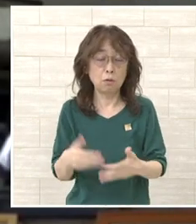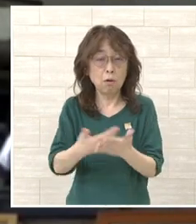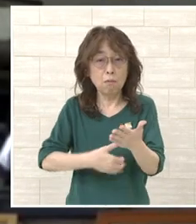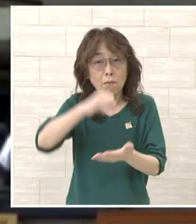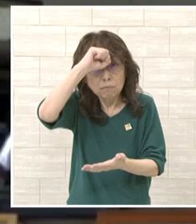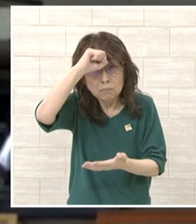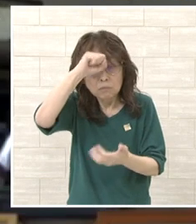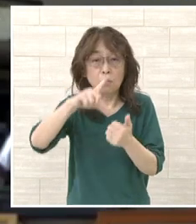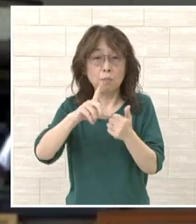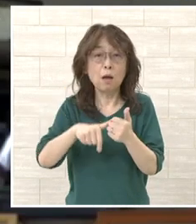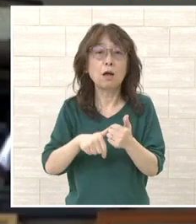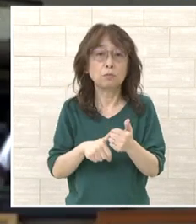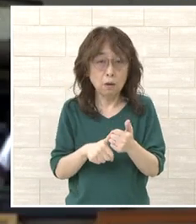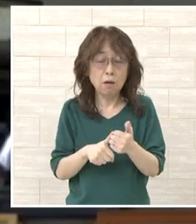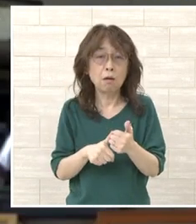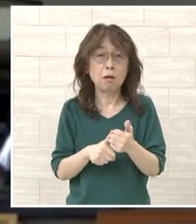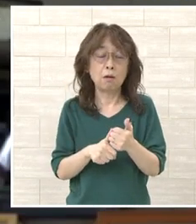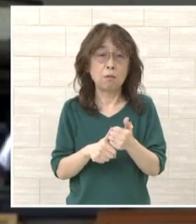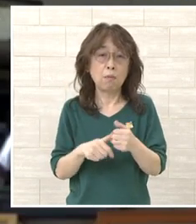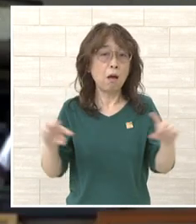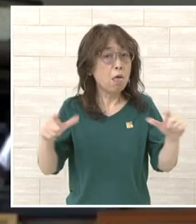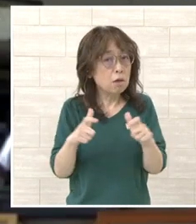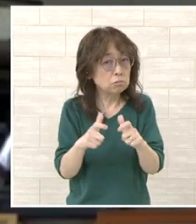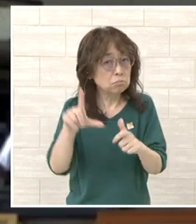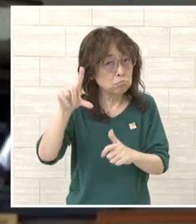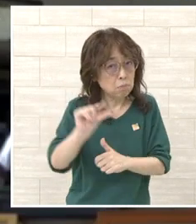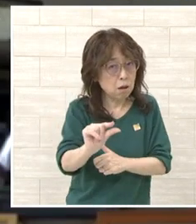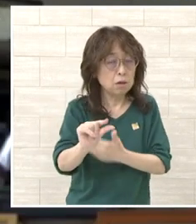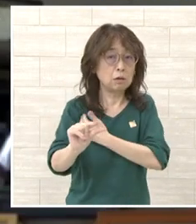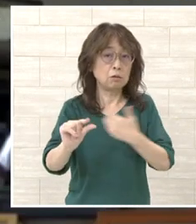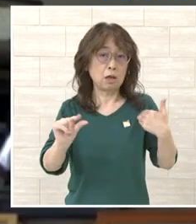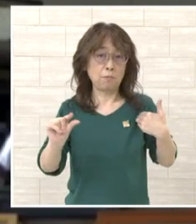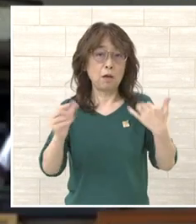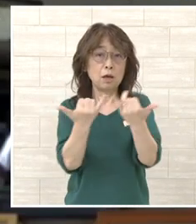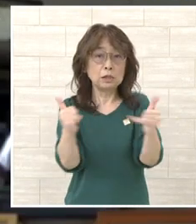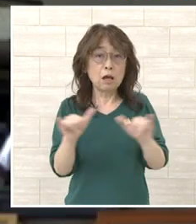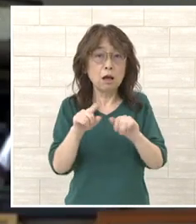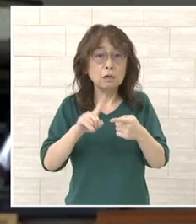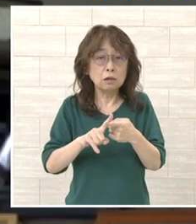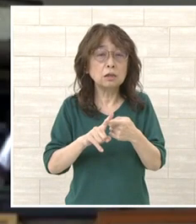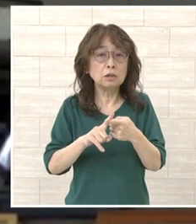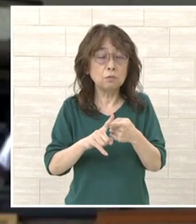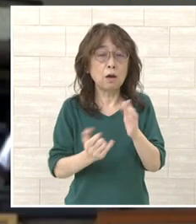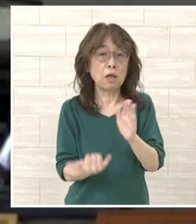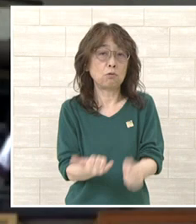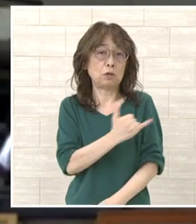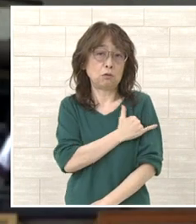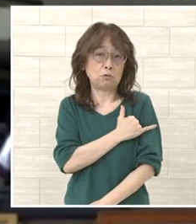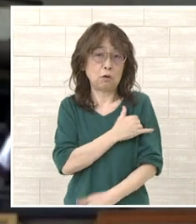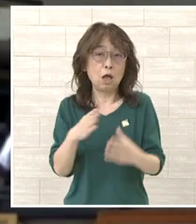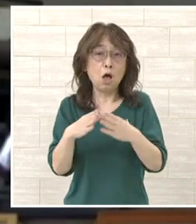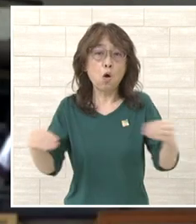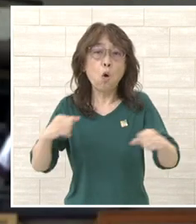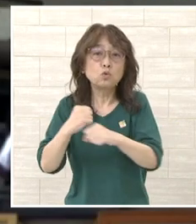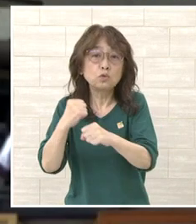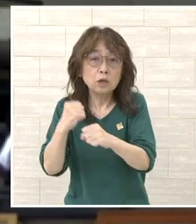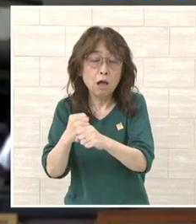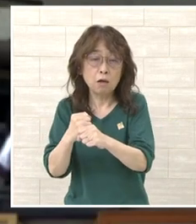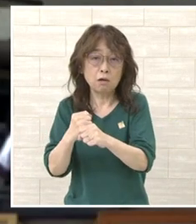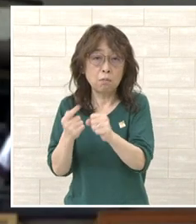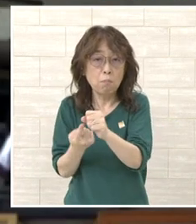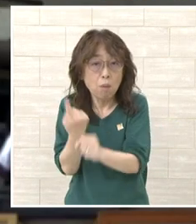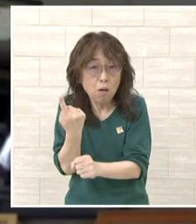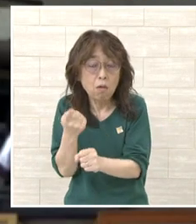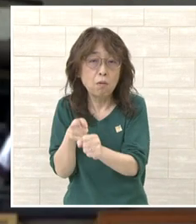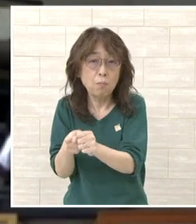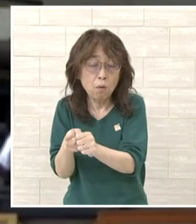コビットの部分が減るんであれば、非常にそれは社会的には役に立つ。国産っていうところにも非常に飲む